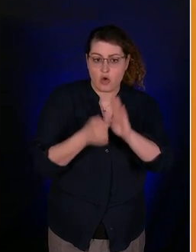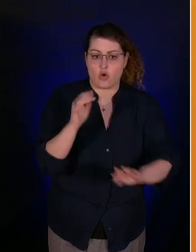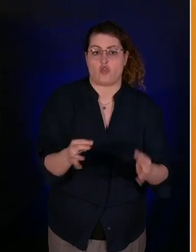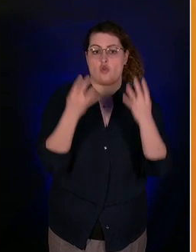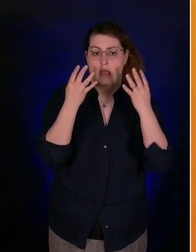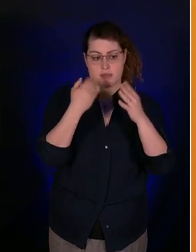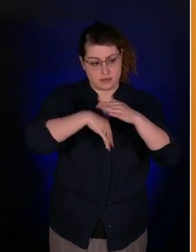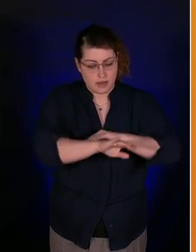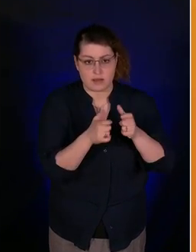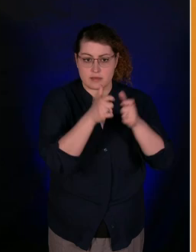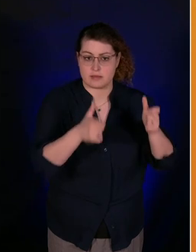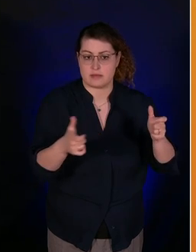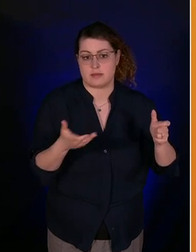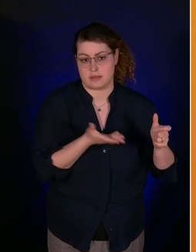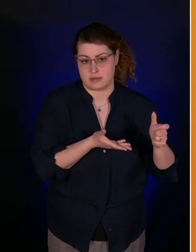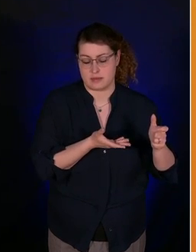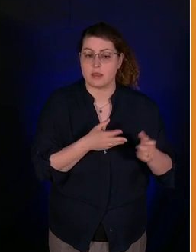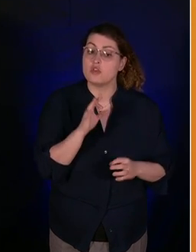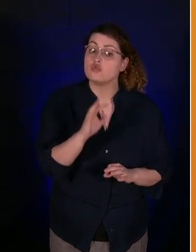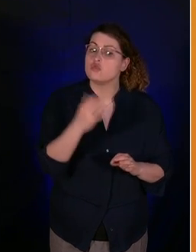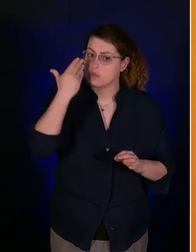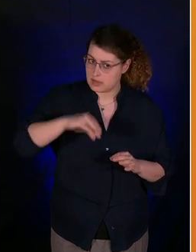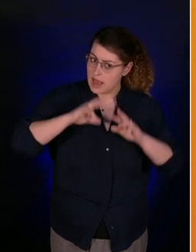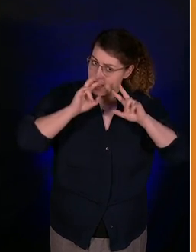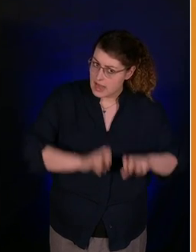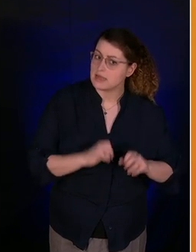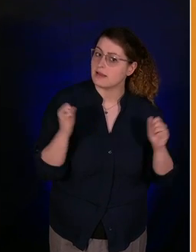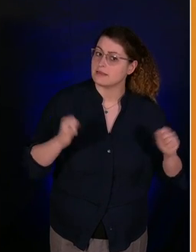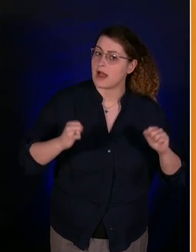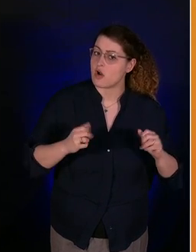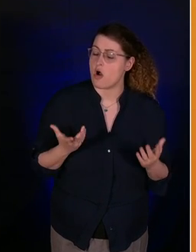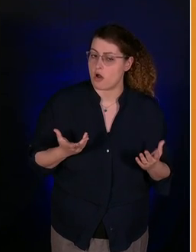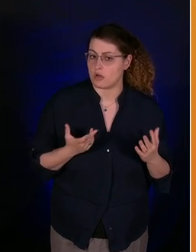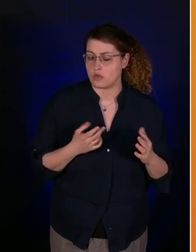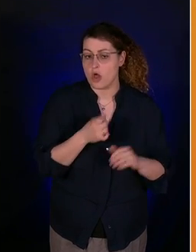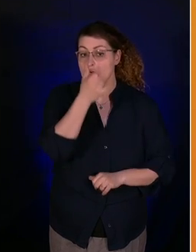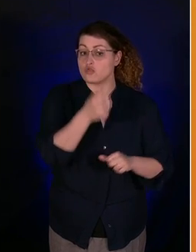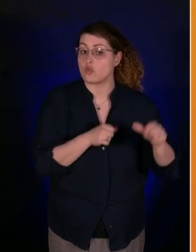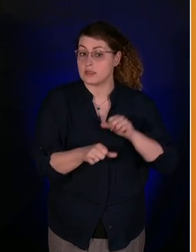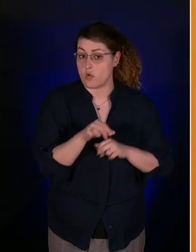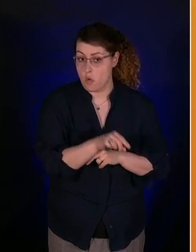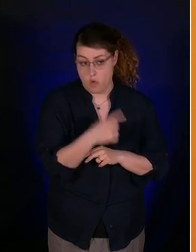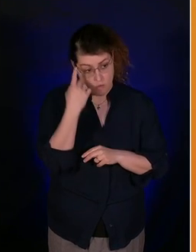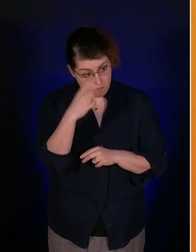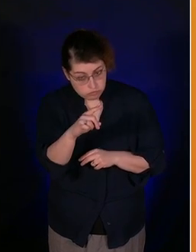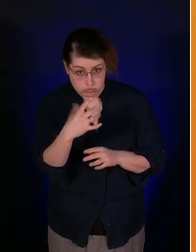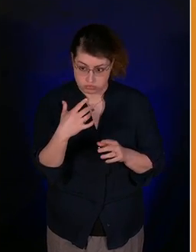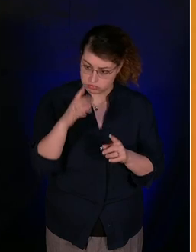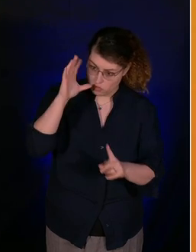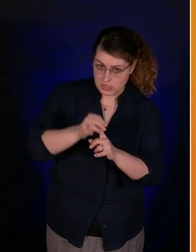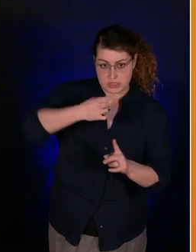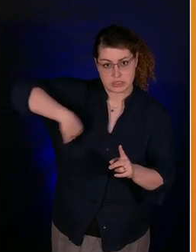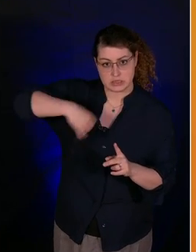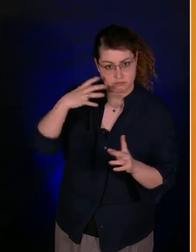boîtes. Et bien sûr que nous sommes d'accord avec cette analyse. C'est une des conditions sine qua non pour atteindre nos objectifs